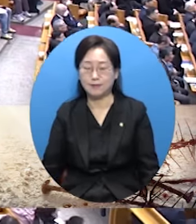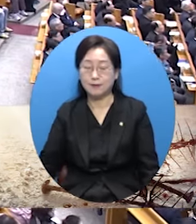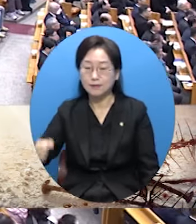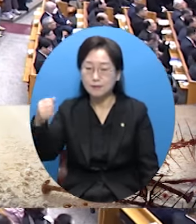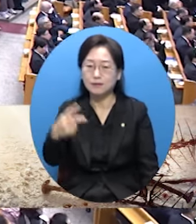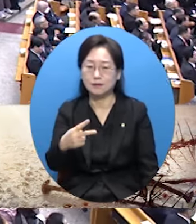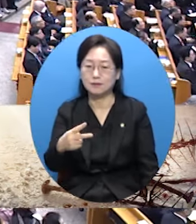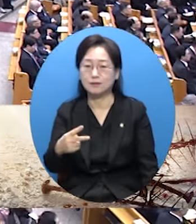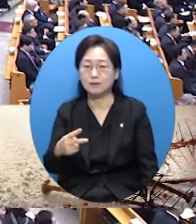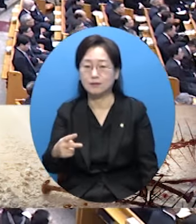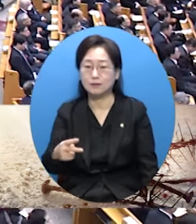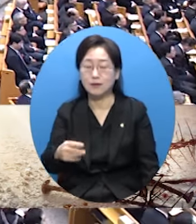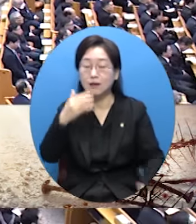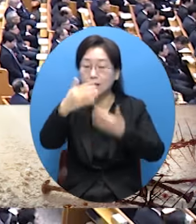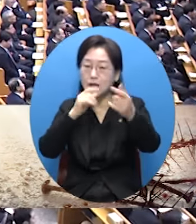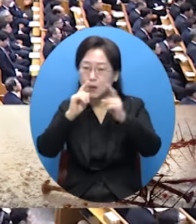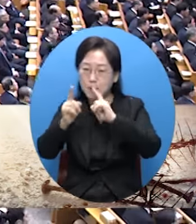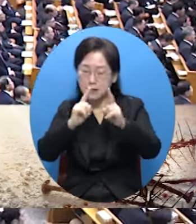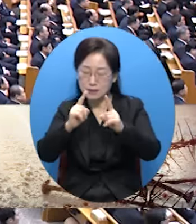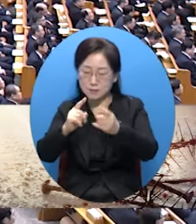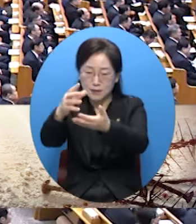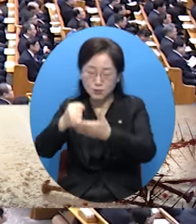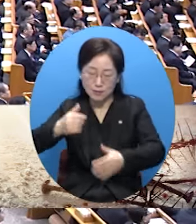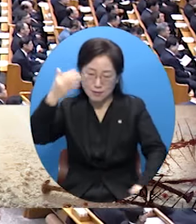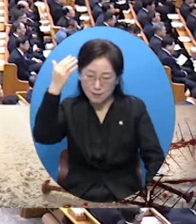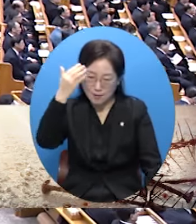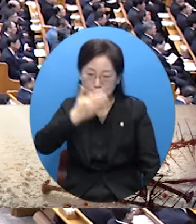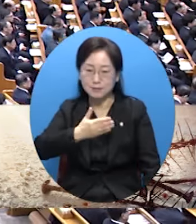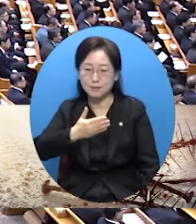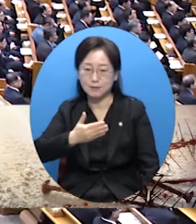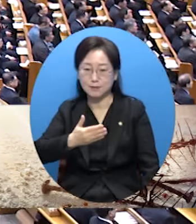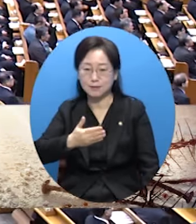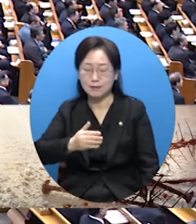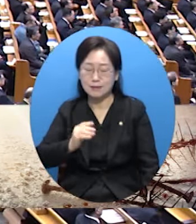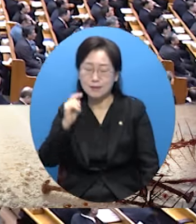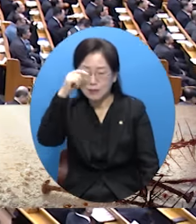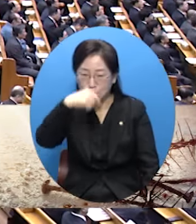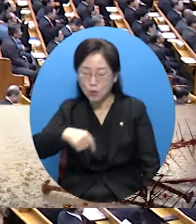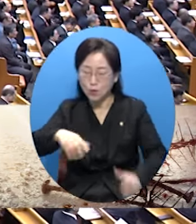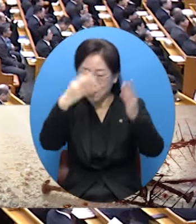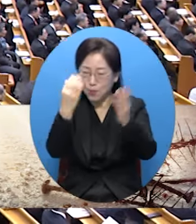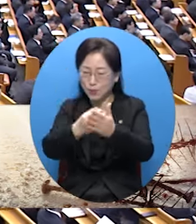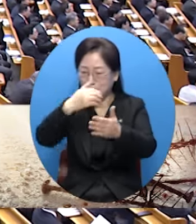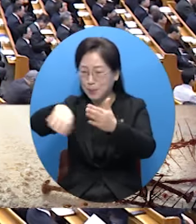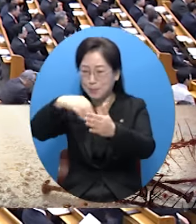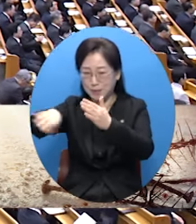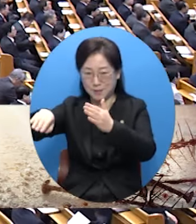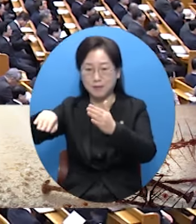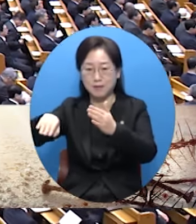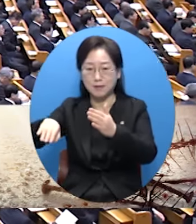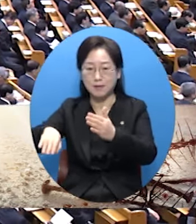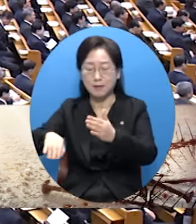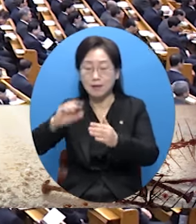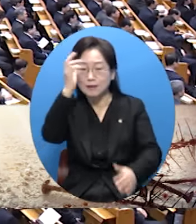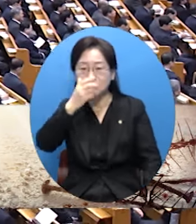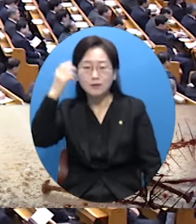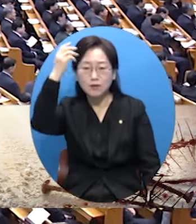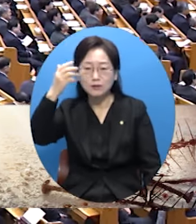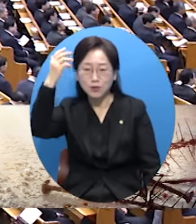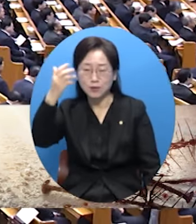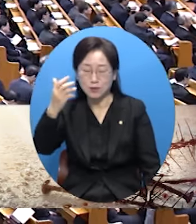다시 우리가 말씀의 물에 씻어서 우리의 삶의 모든 더러운 찌꺼기를 떠내려 보내고 그 다음에 성령의